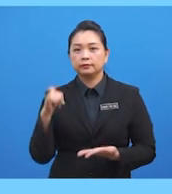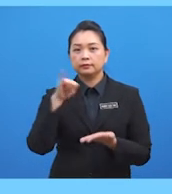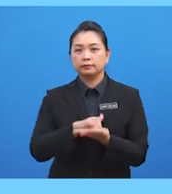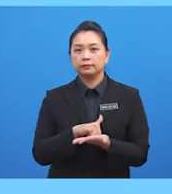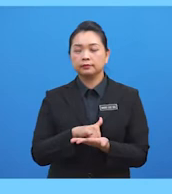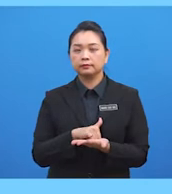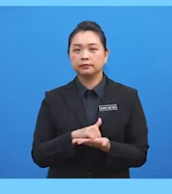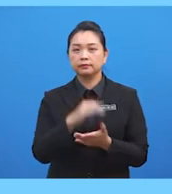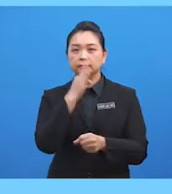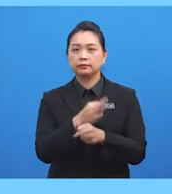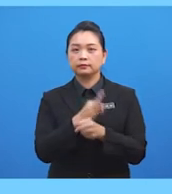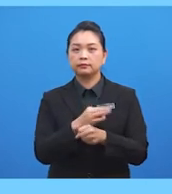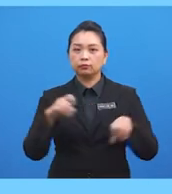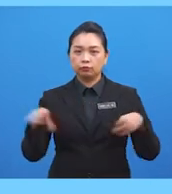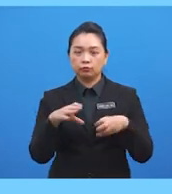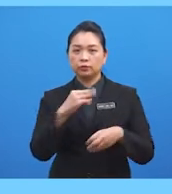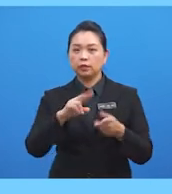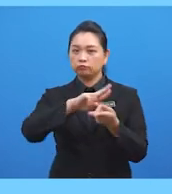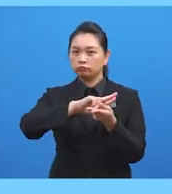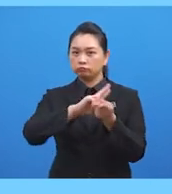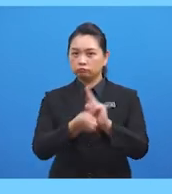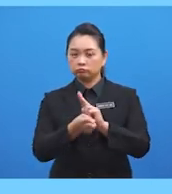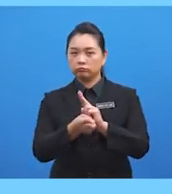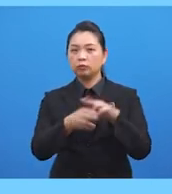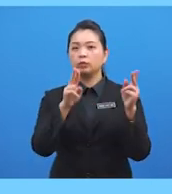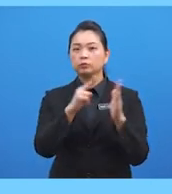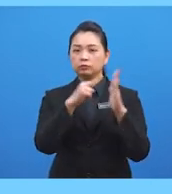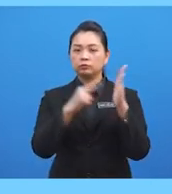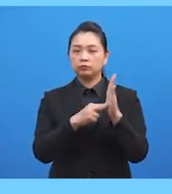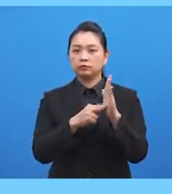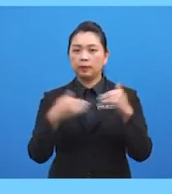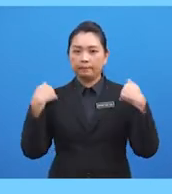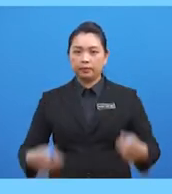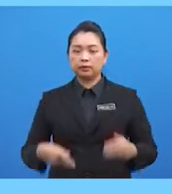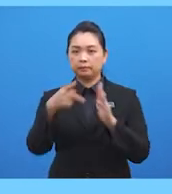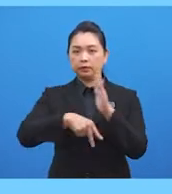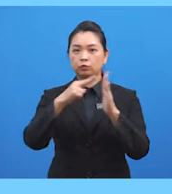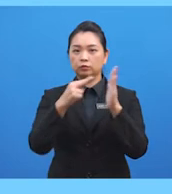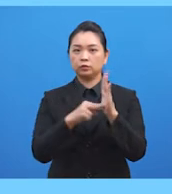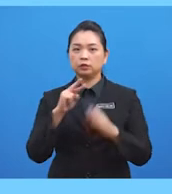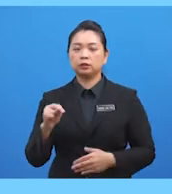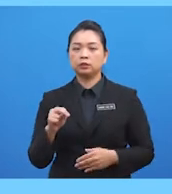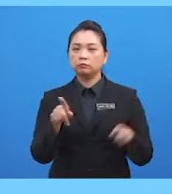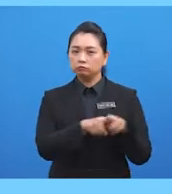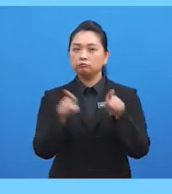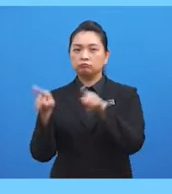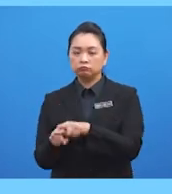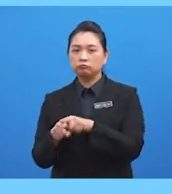daripada berfungsi untuk membuat dan meminda undang-undang, Badan Perundangan juga